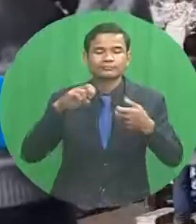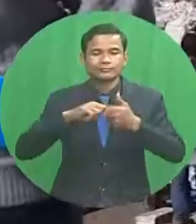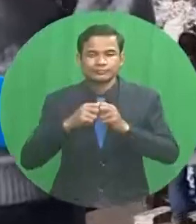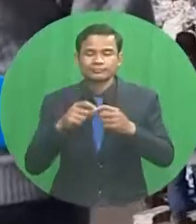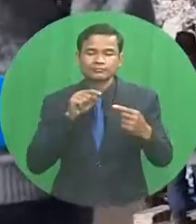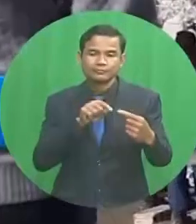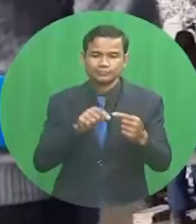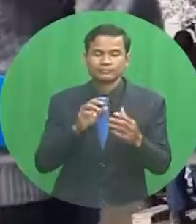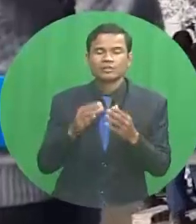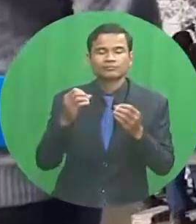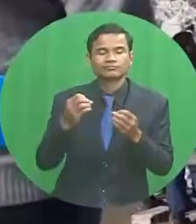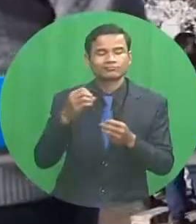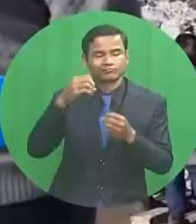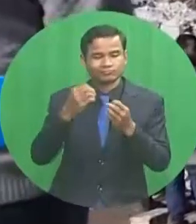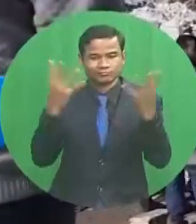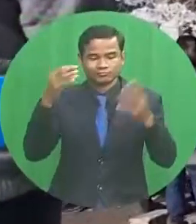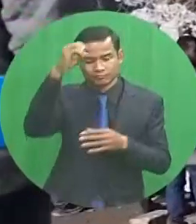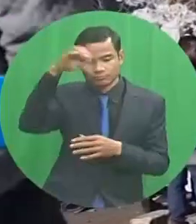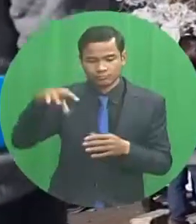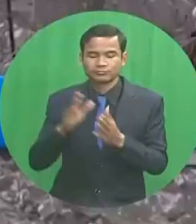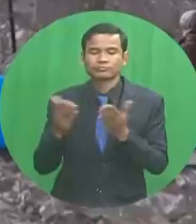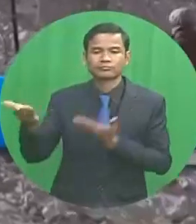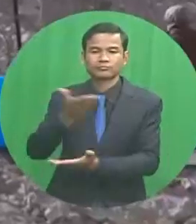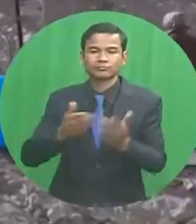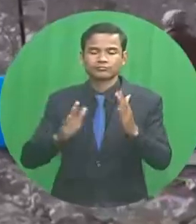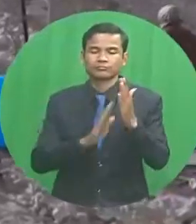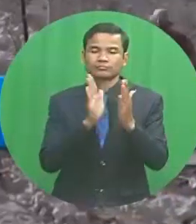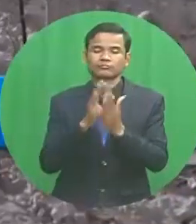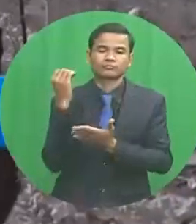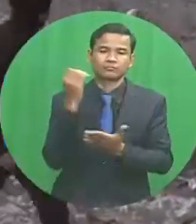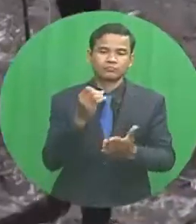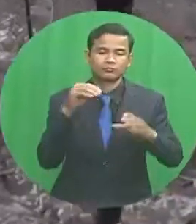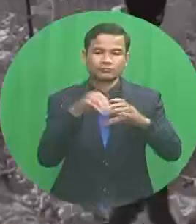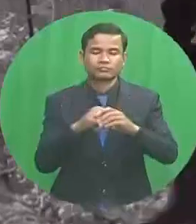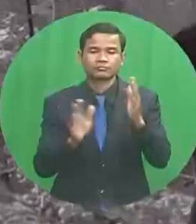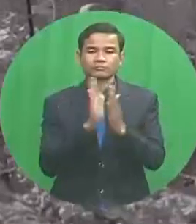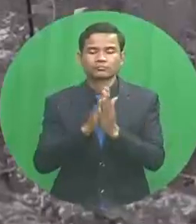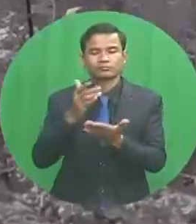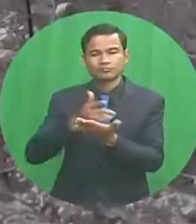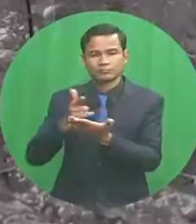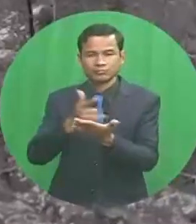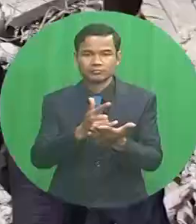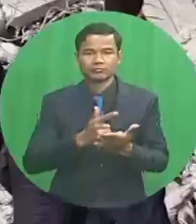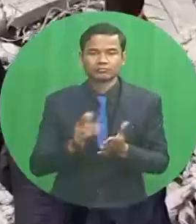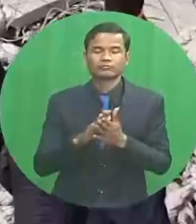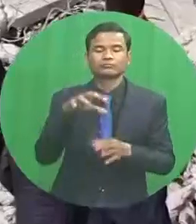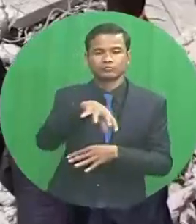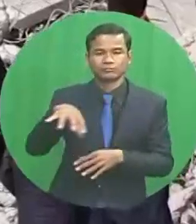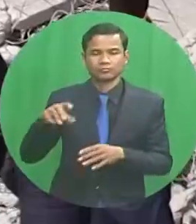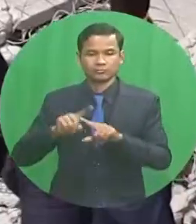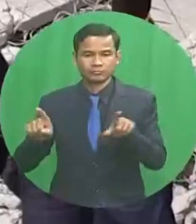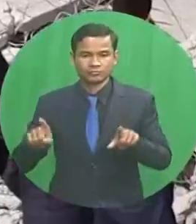ស់ជាច្រើនថ្ងៃអំពីកម្មវិធីផ្ទេរជំនួយទៅក្នុងប្រទេសដែលអនុញ្ញាតឲ្យមានការបែងចែកតាមទីតាំងដាច់ដោយឡែក